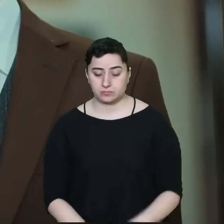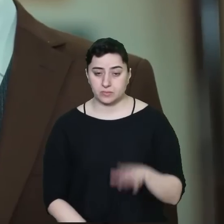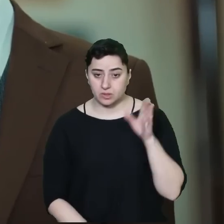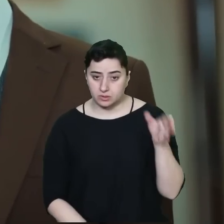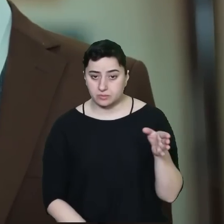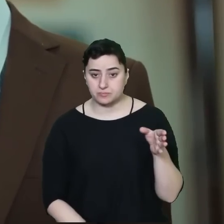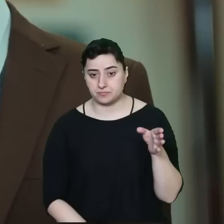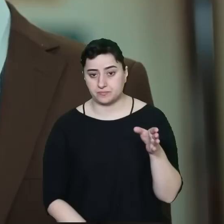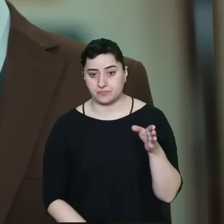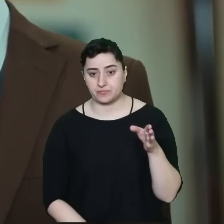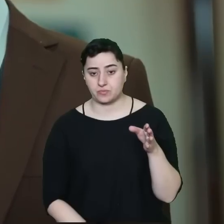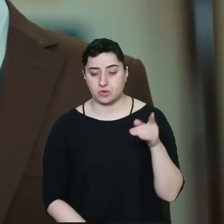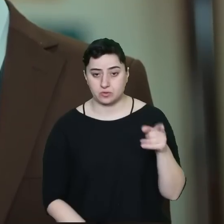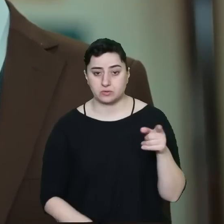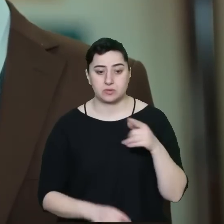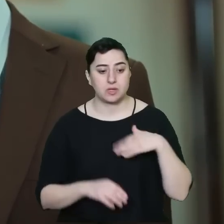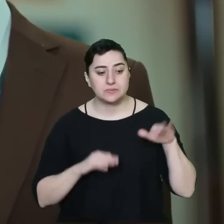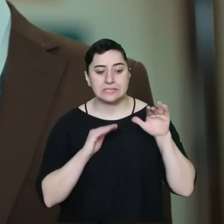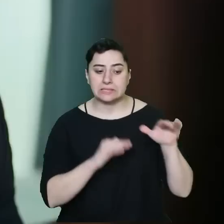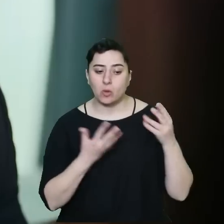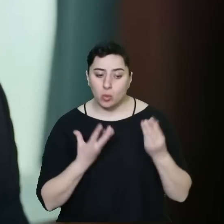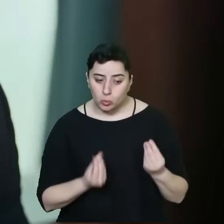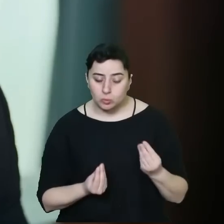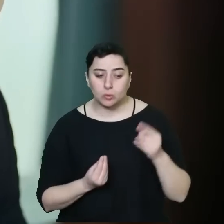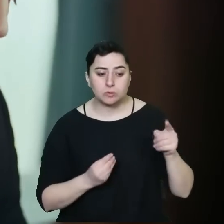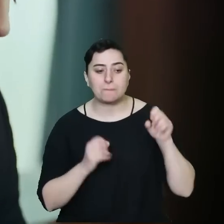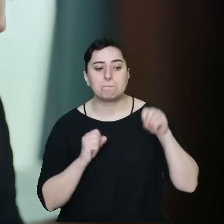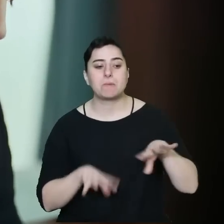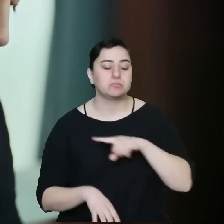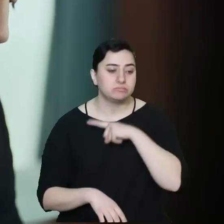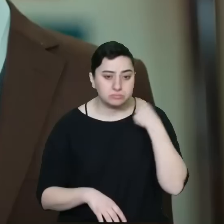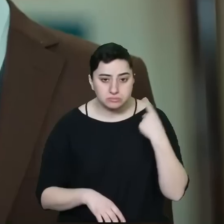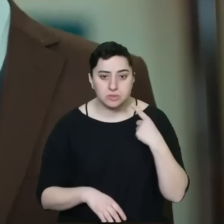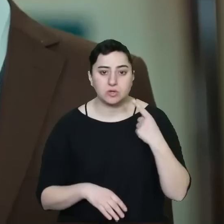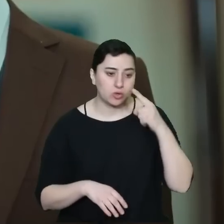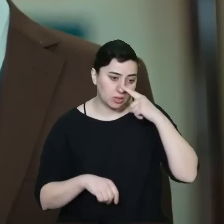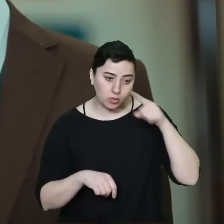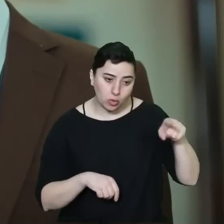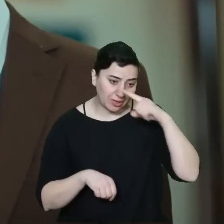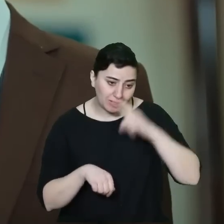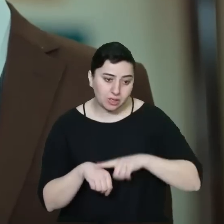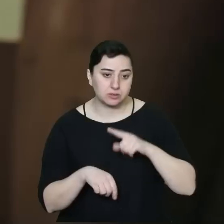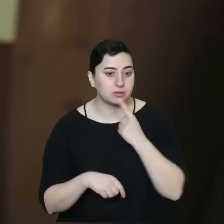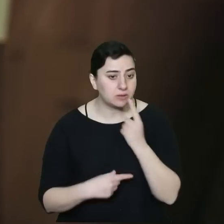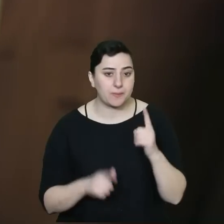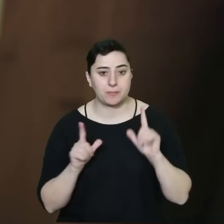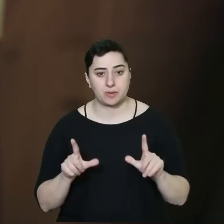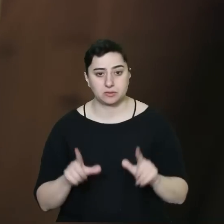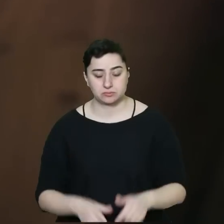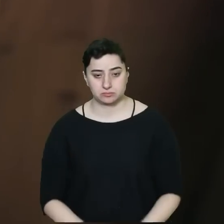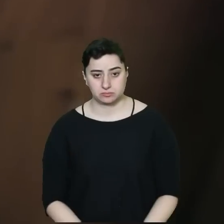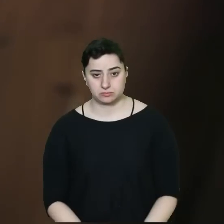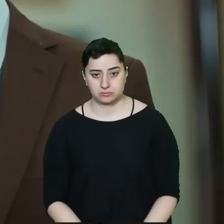Gidip ona yanımda olduğumuzu, onu asla terk etmeyeceğimizi, ona inandığımızı söylememiz lazım.